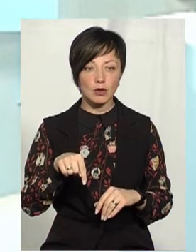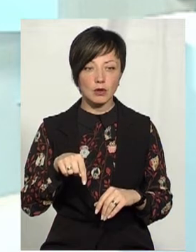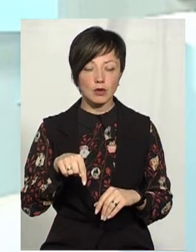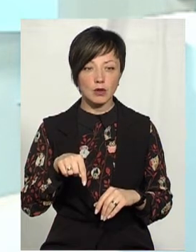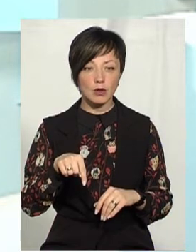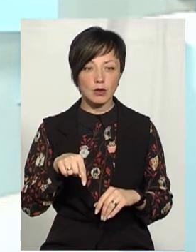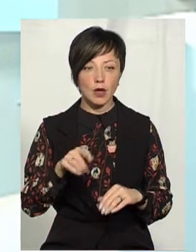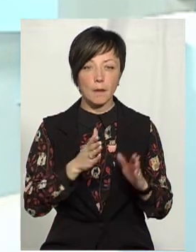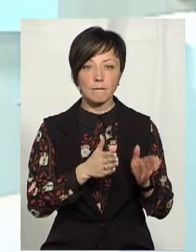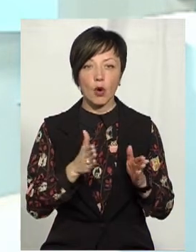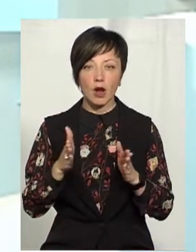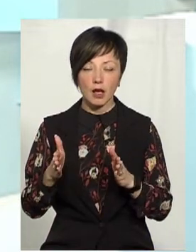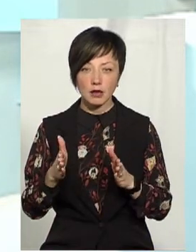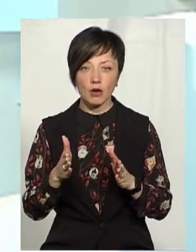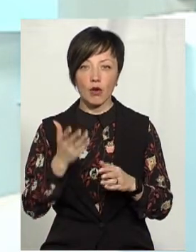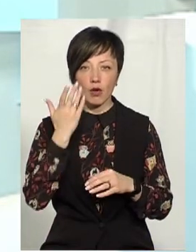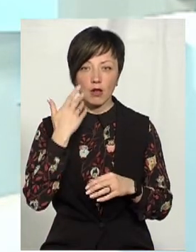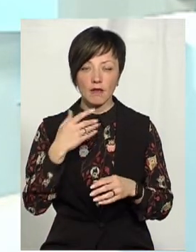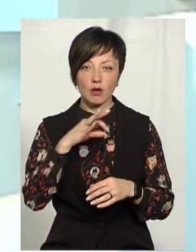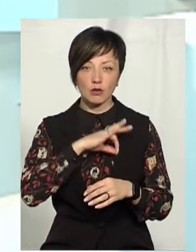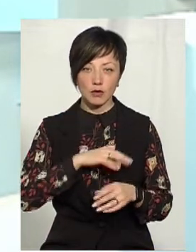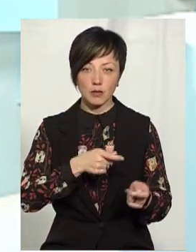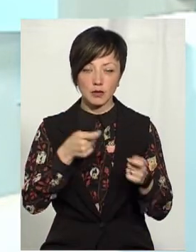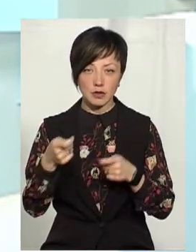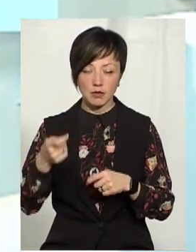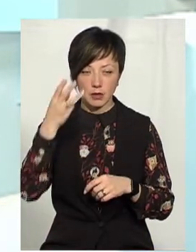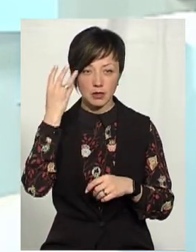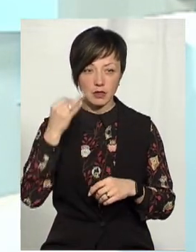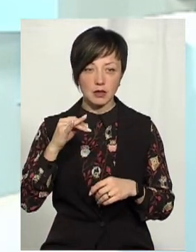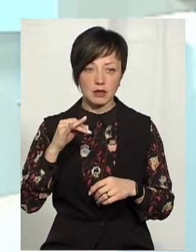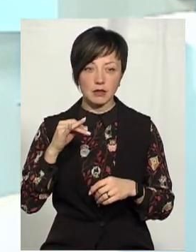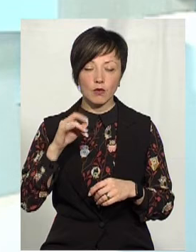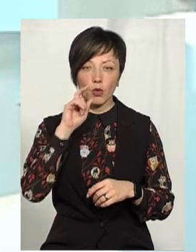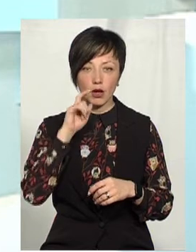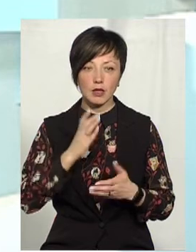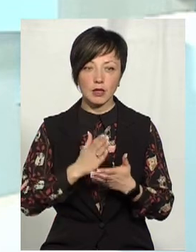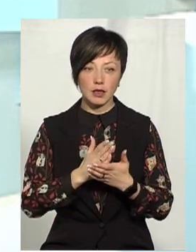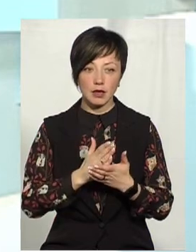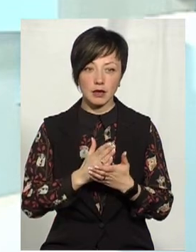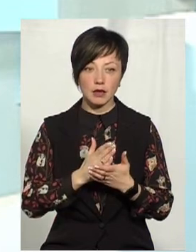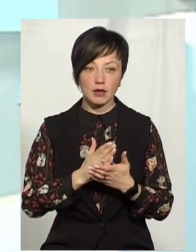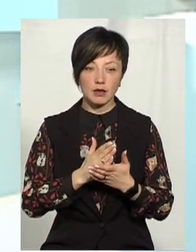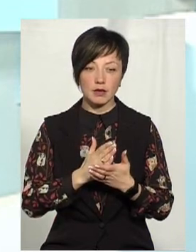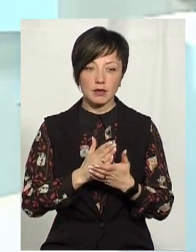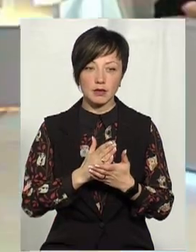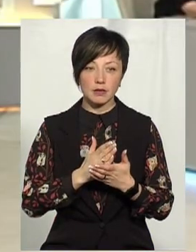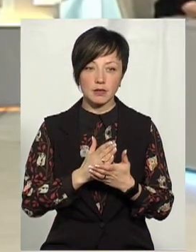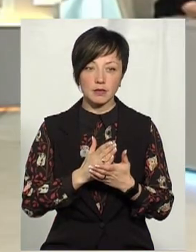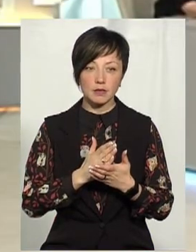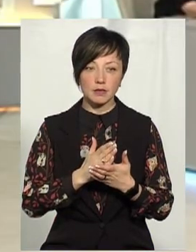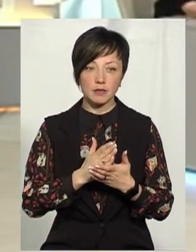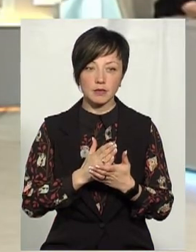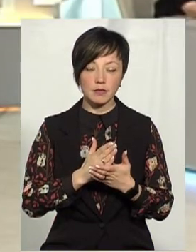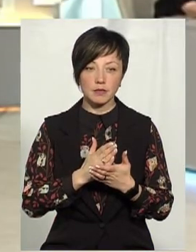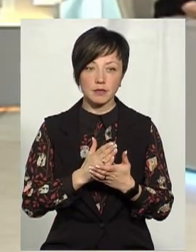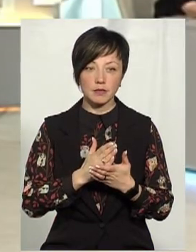використовує, в якому використовуються ці саме касети, які мають бути доставлені в Хмельницький, він в Хмельницькій, в Україні є дві області, це Хмельницька і